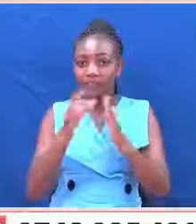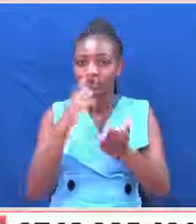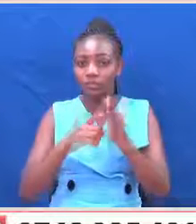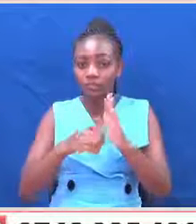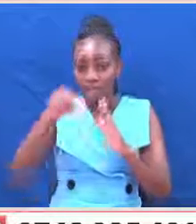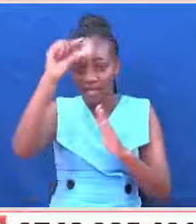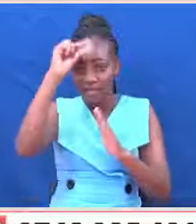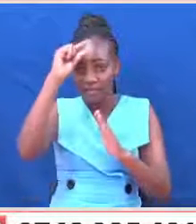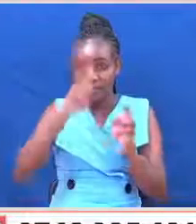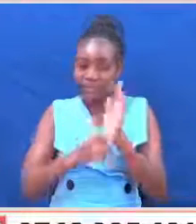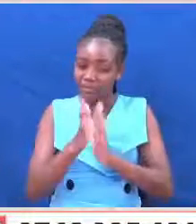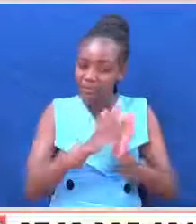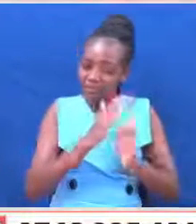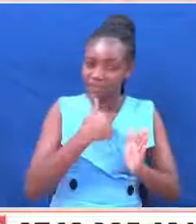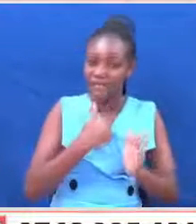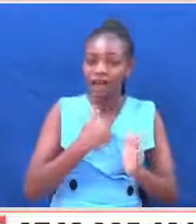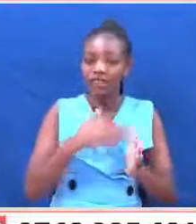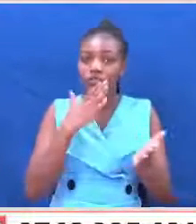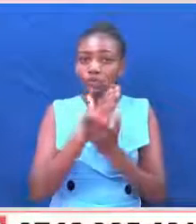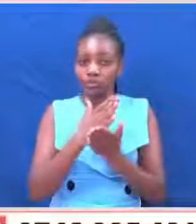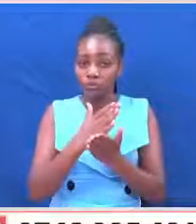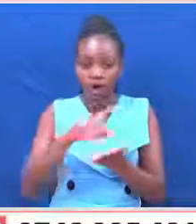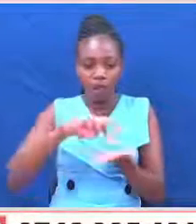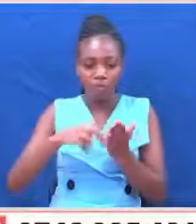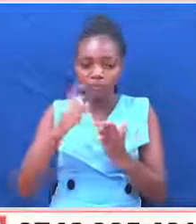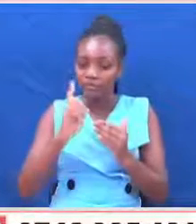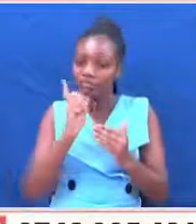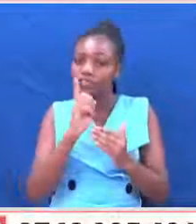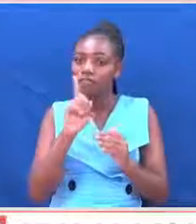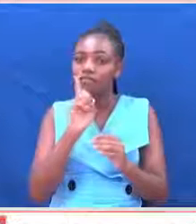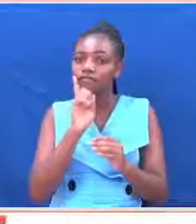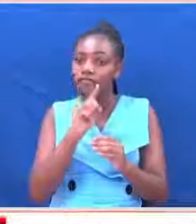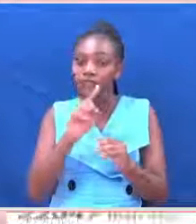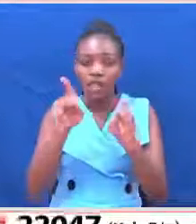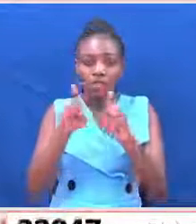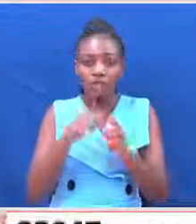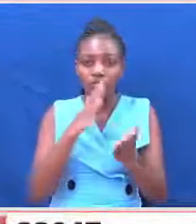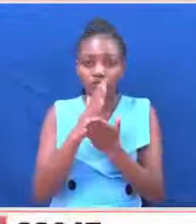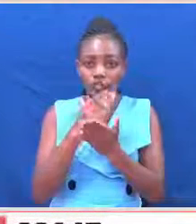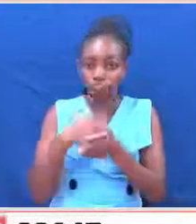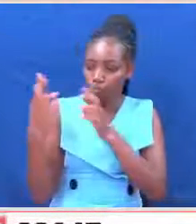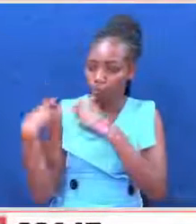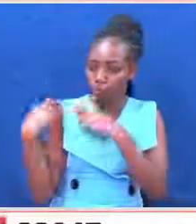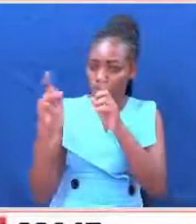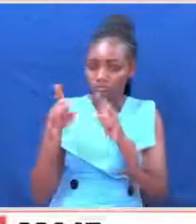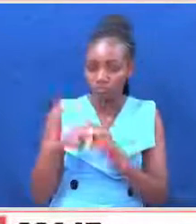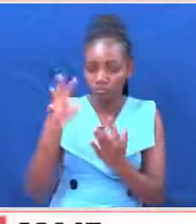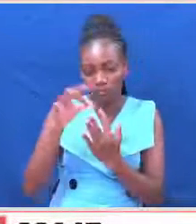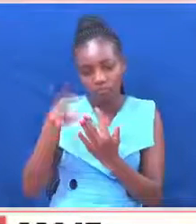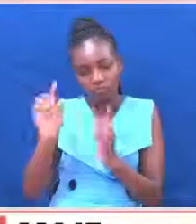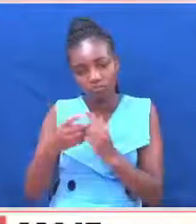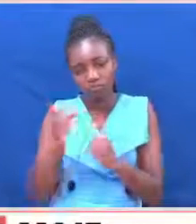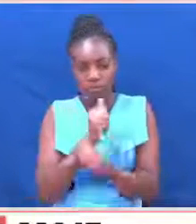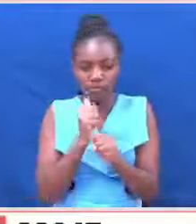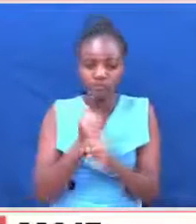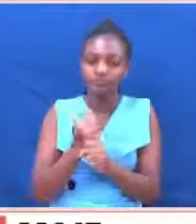Kutoa huduma muhimu ambayo ni kukamilika kwa miradi, uwajibikaji na ufadhili kutokana na kuchaguliwa kwa mashirika ya utekelezaji wa